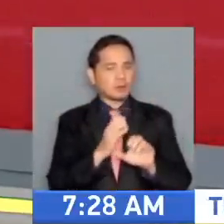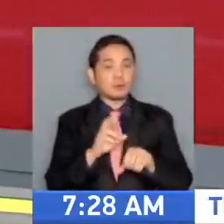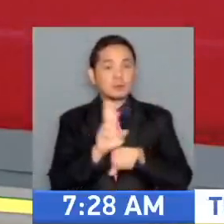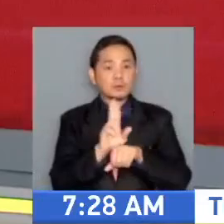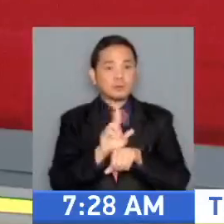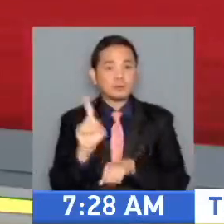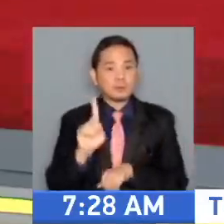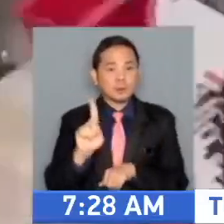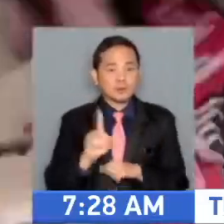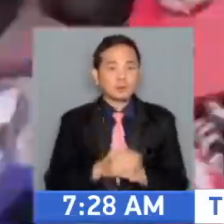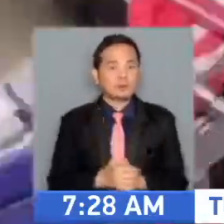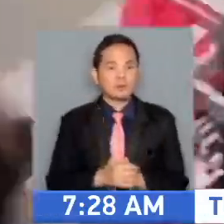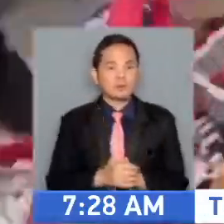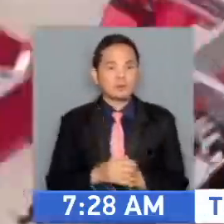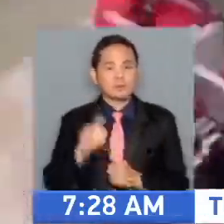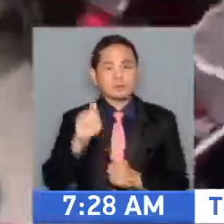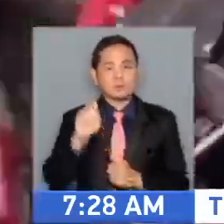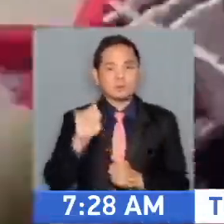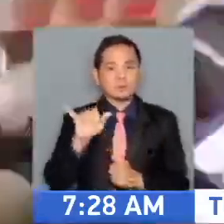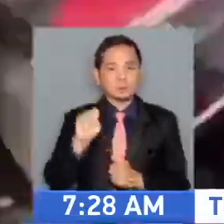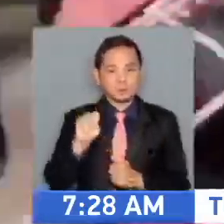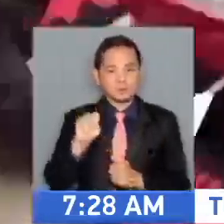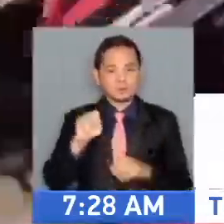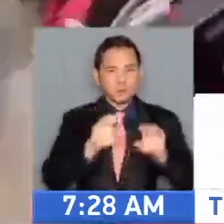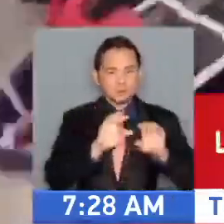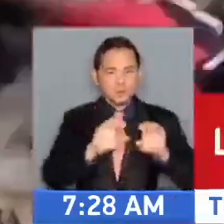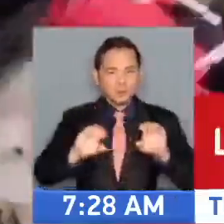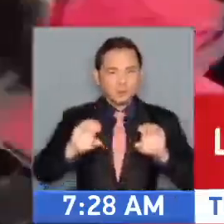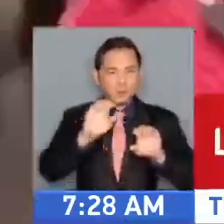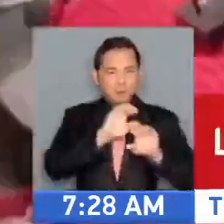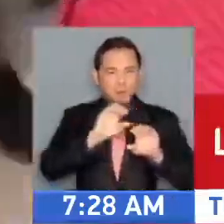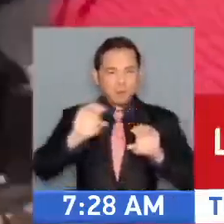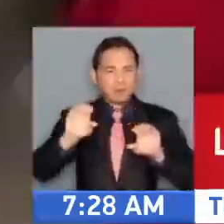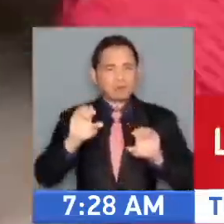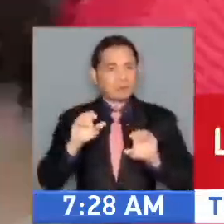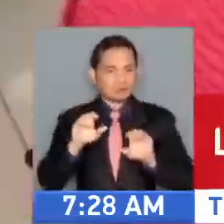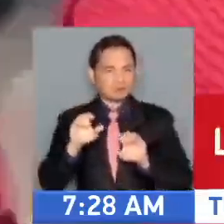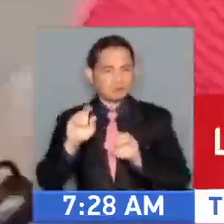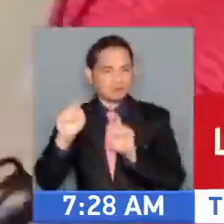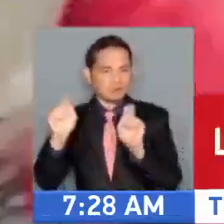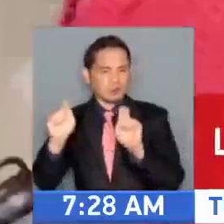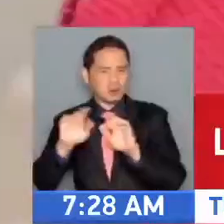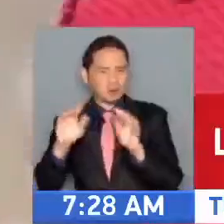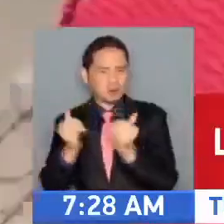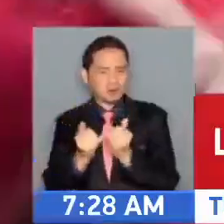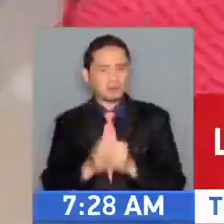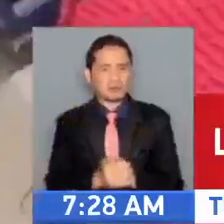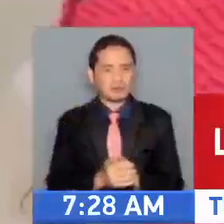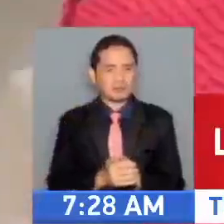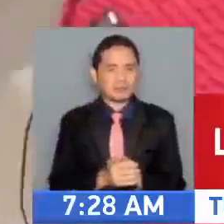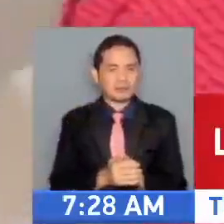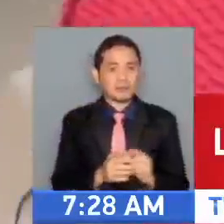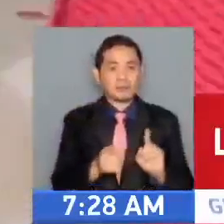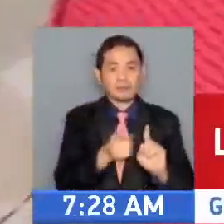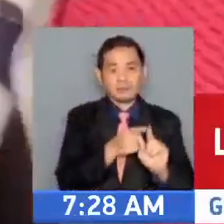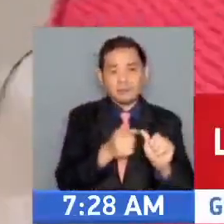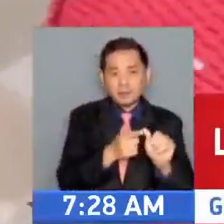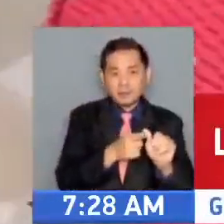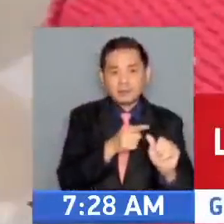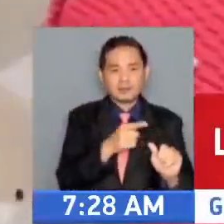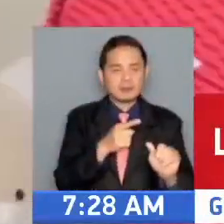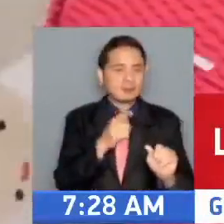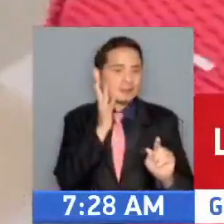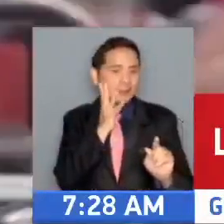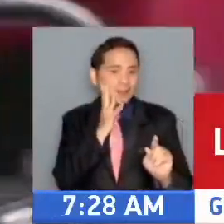company. Bago umabot sa Denmark, binuo ang nasabing sports car sa Czech Republic sa loob na 399 days. Gamit dyan